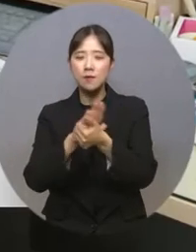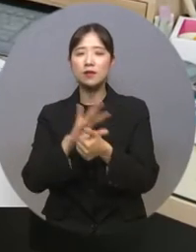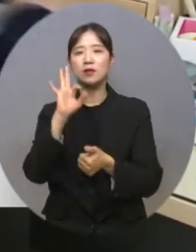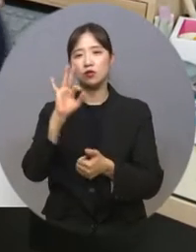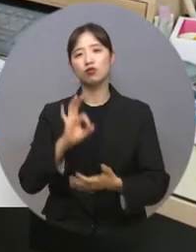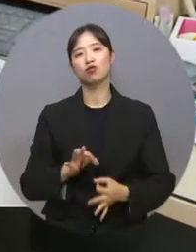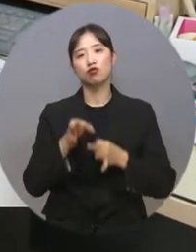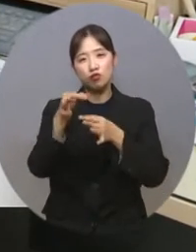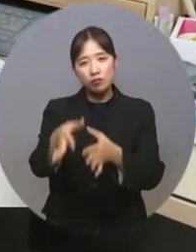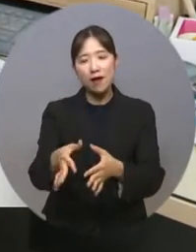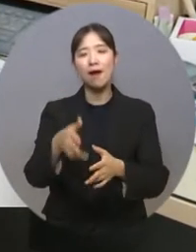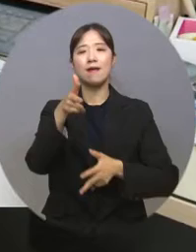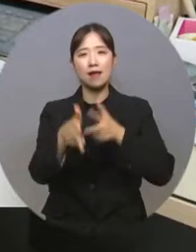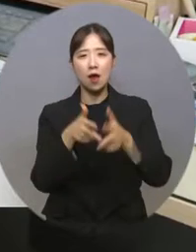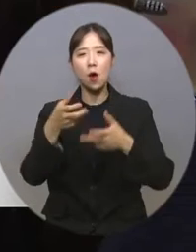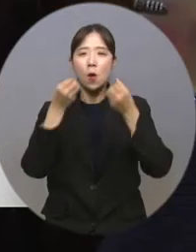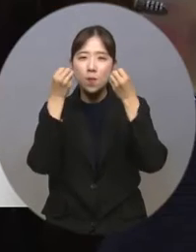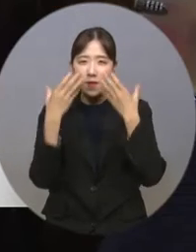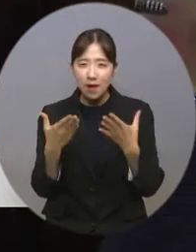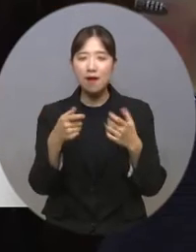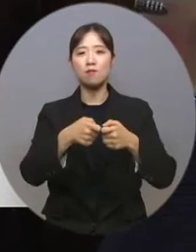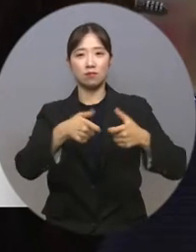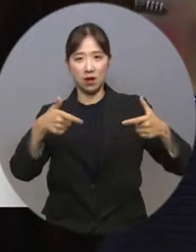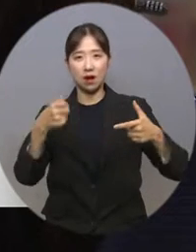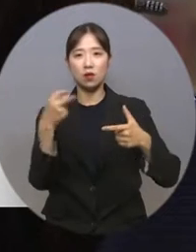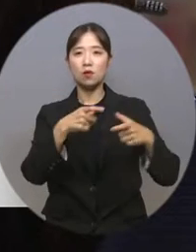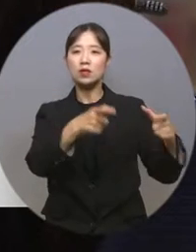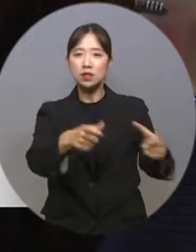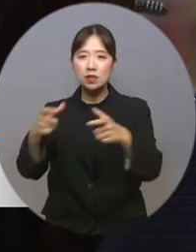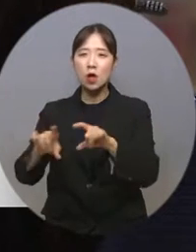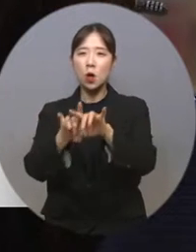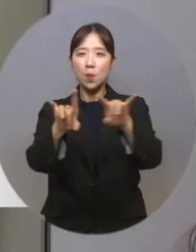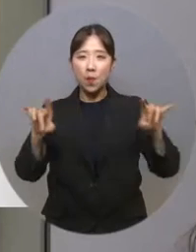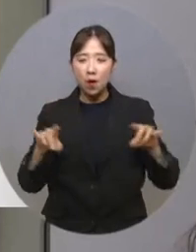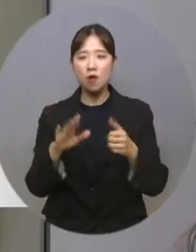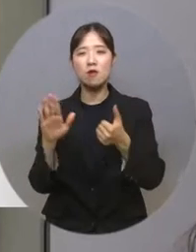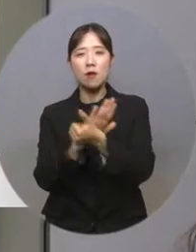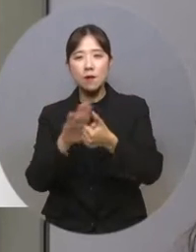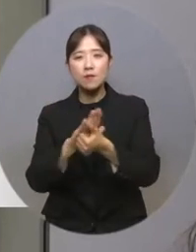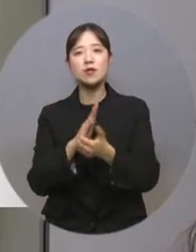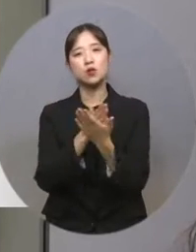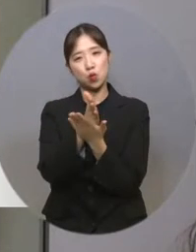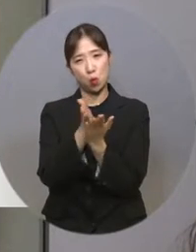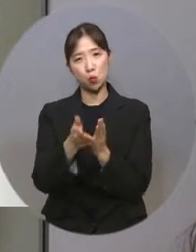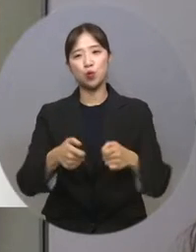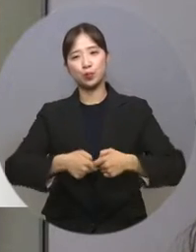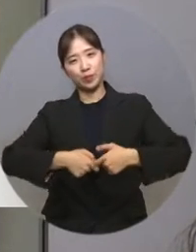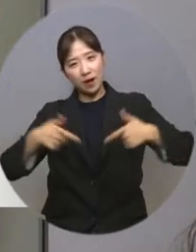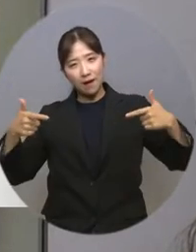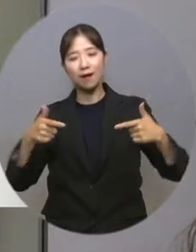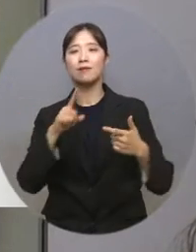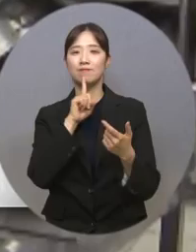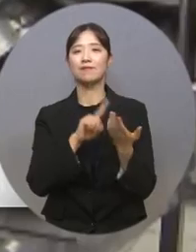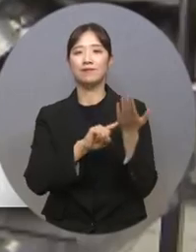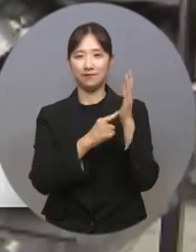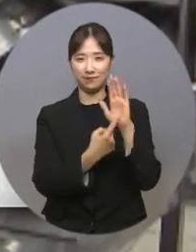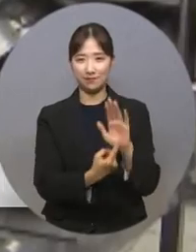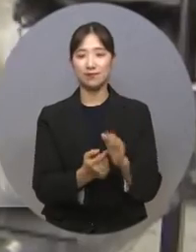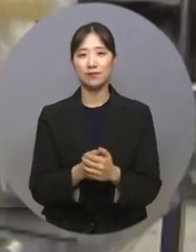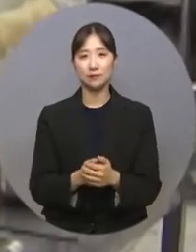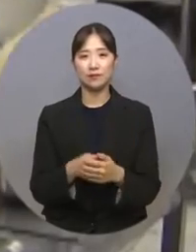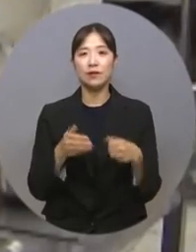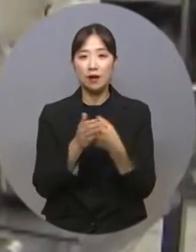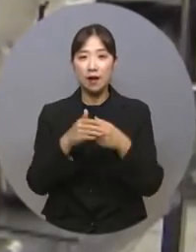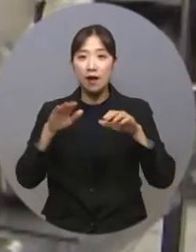추가되는 서비스 모델을 포함해 지역 뺄 서비스 종류가 대폭 확대된다 고 밝혔습니다 이번 발표에 따라